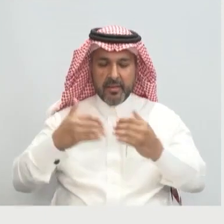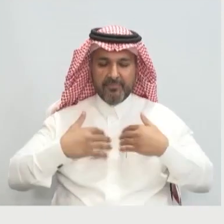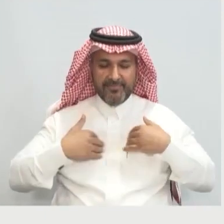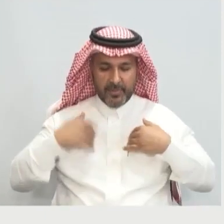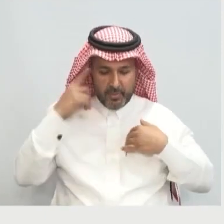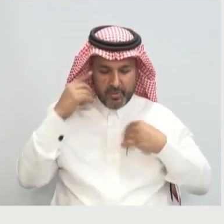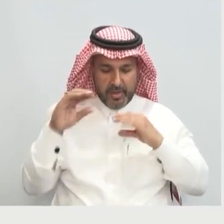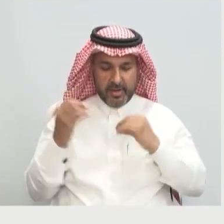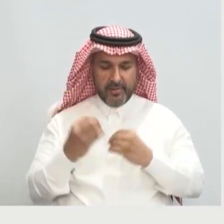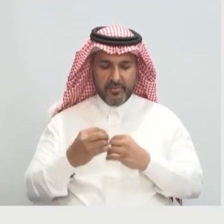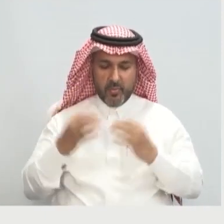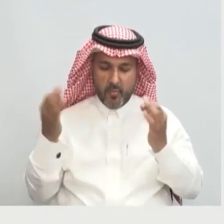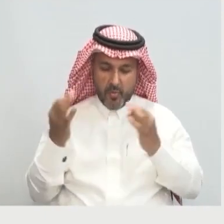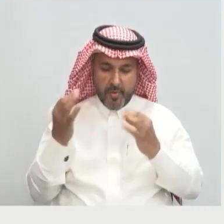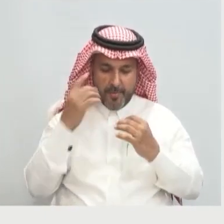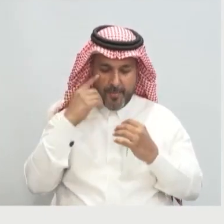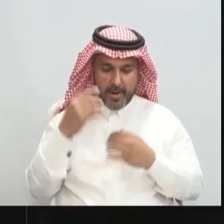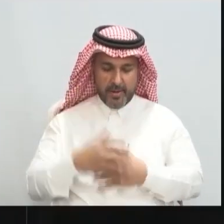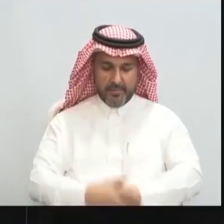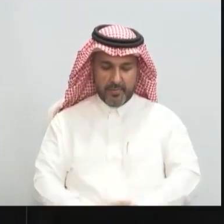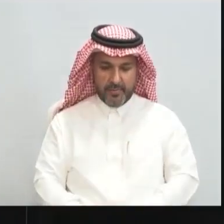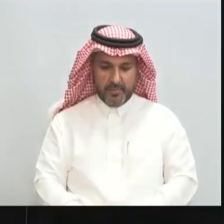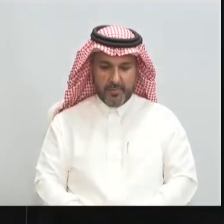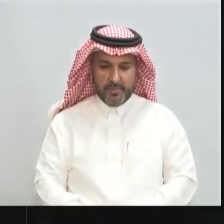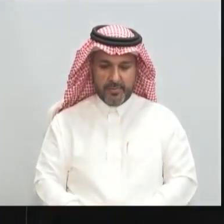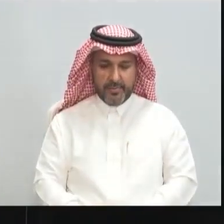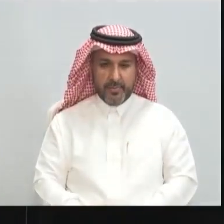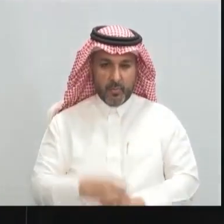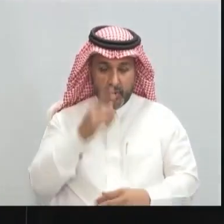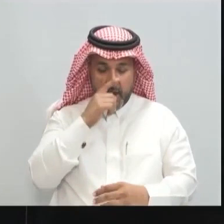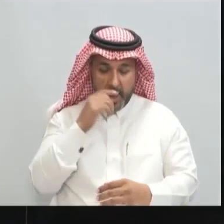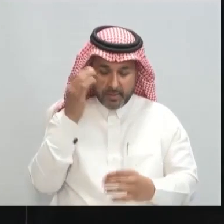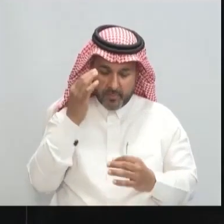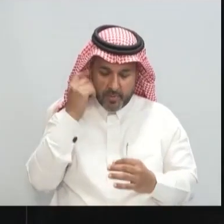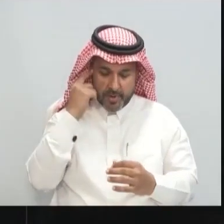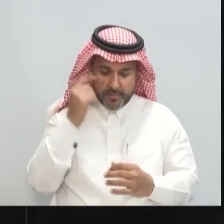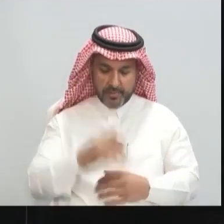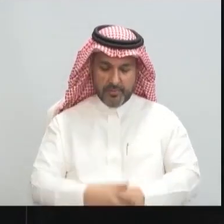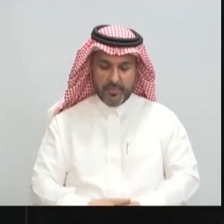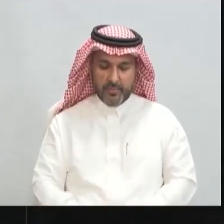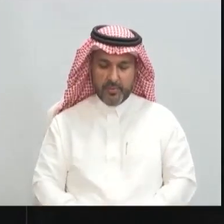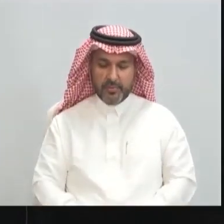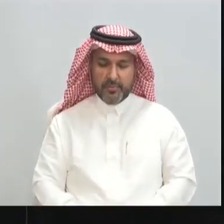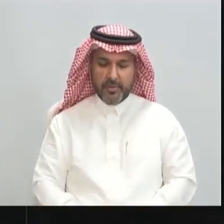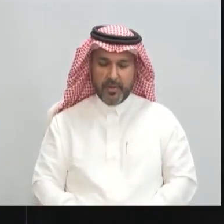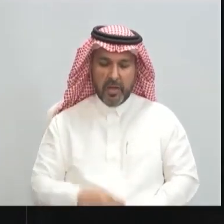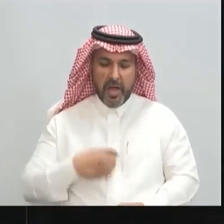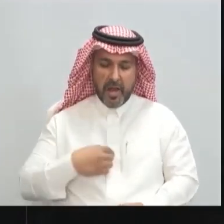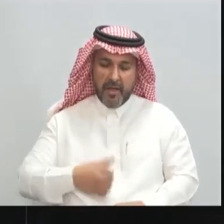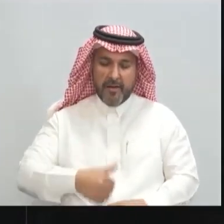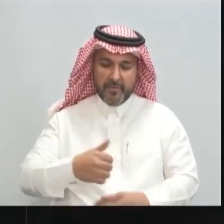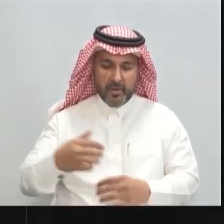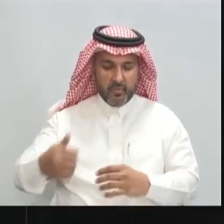الافراد الاخرين ايضا يحصلون على ما يريدون اذا الشبكه حينما تبنى لابد ان تكون مفيده للطرفين للموظف